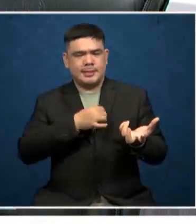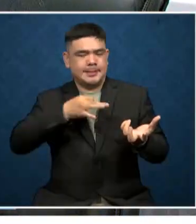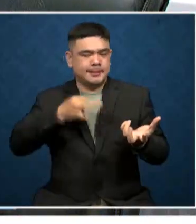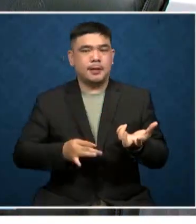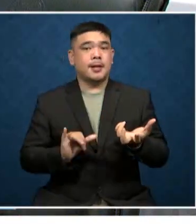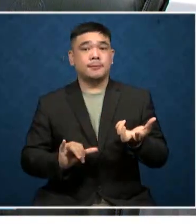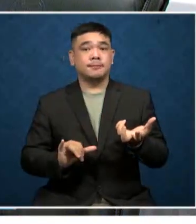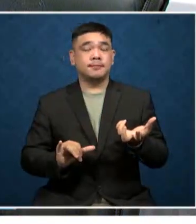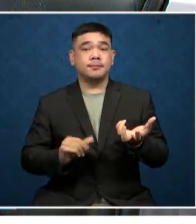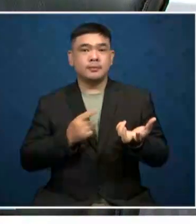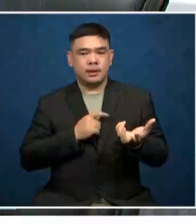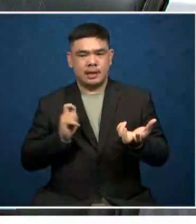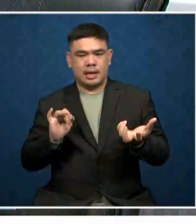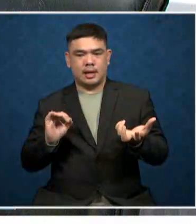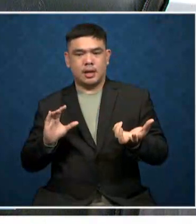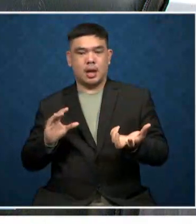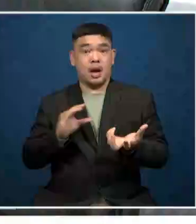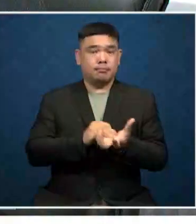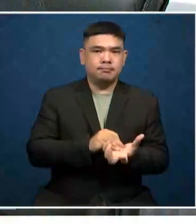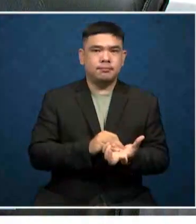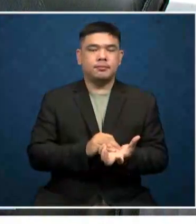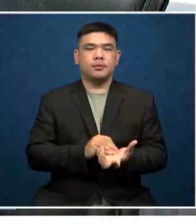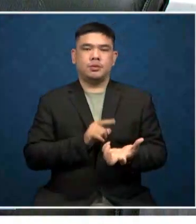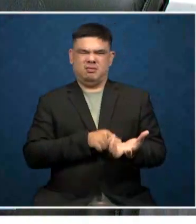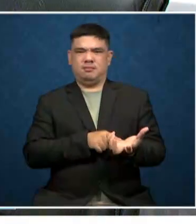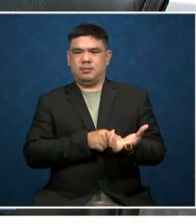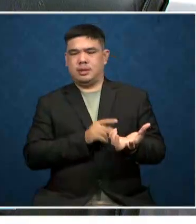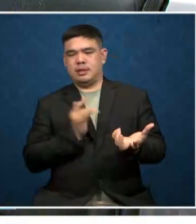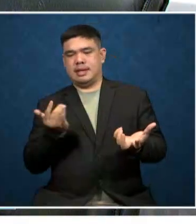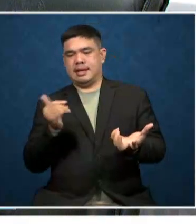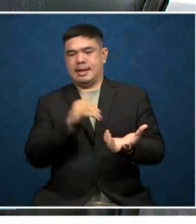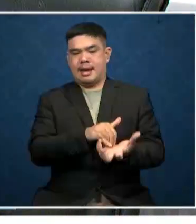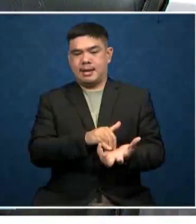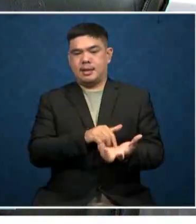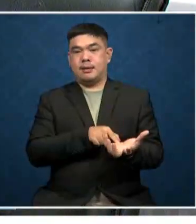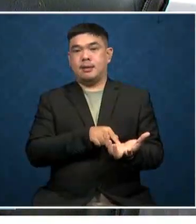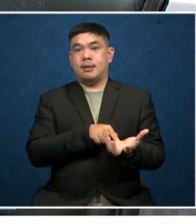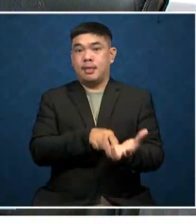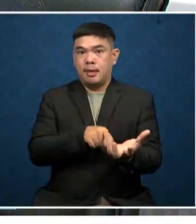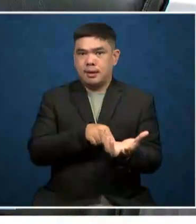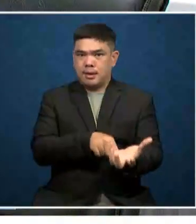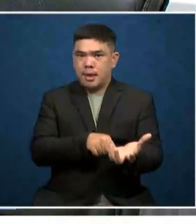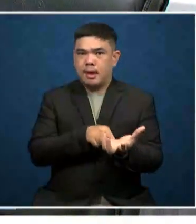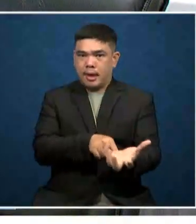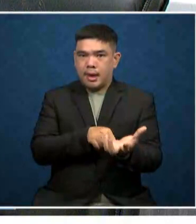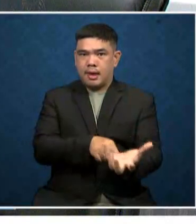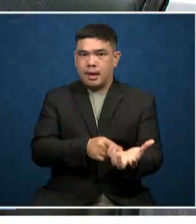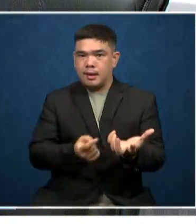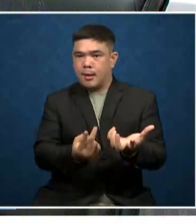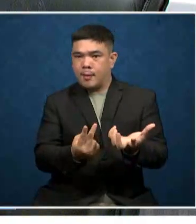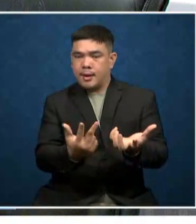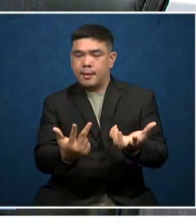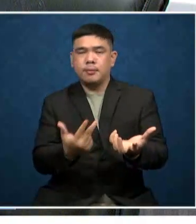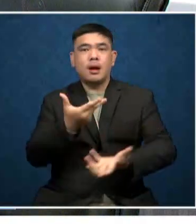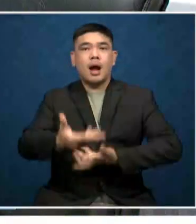ใจนะAIก็บันทึกไว้ว่าคนเนี้ยถ้ากลับเข้ามาอีกครั้งเนี่ยจะต้องเชียร์ชิ้นที่ 2ชิ้น